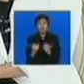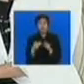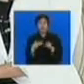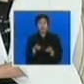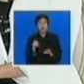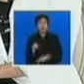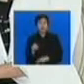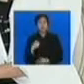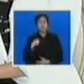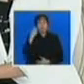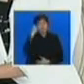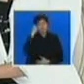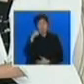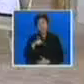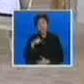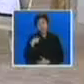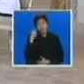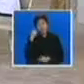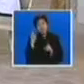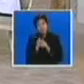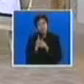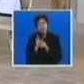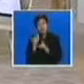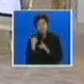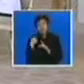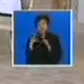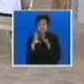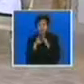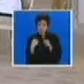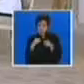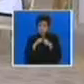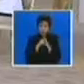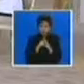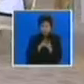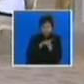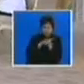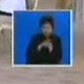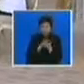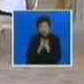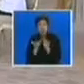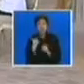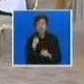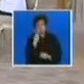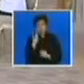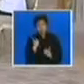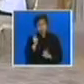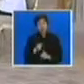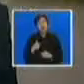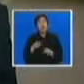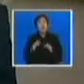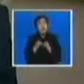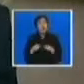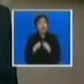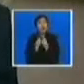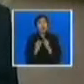นะครับทีนี้ก็อย่างว่าแหละครับเหมือนหลายๆเรื่องเส้นแบ่งมันคงไม่ขาวดำนะฮะแต่ว่าก็ยินดีเราก็เปิดช่องทาง